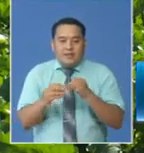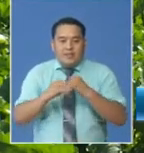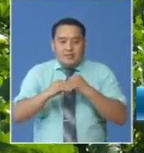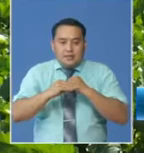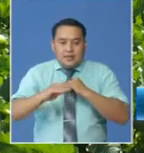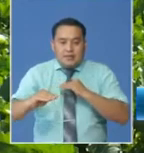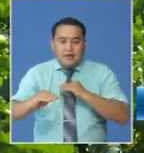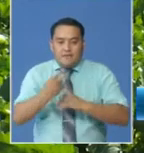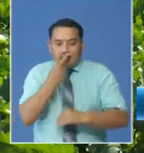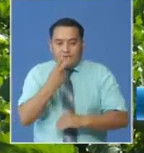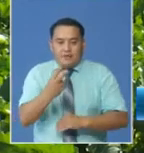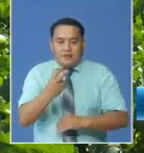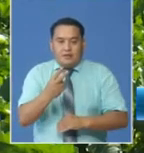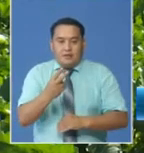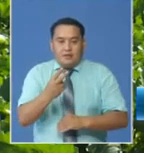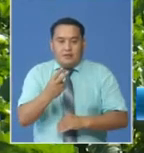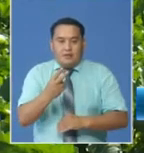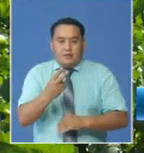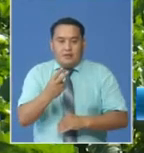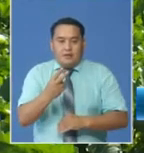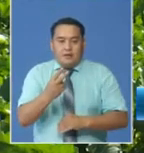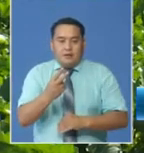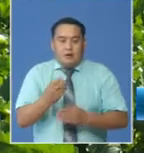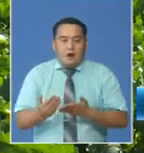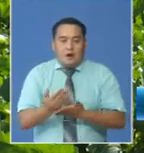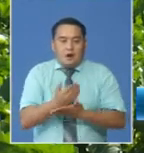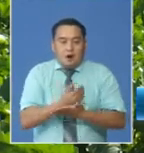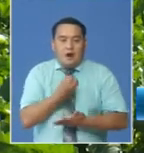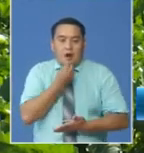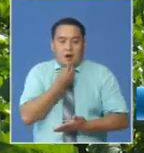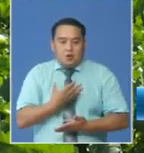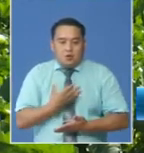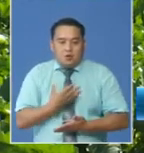Но вы, как видите, сход неплохой,